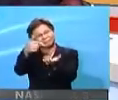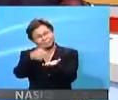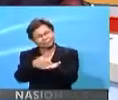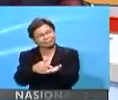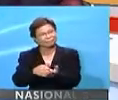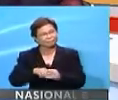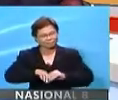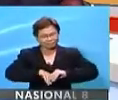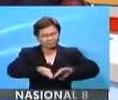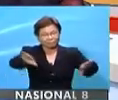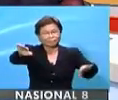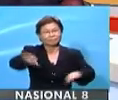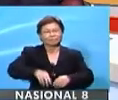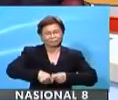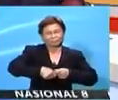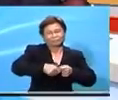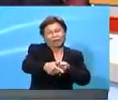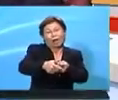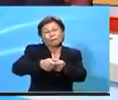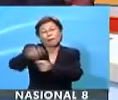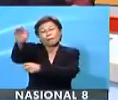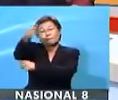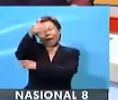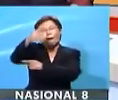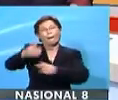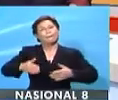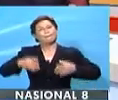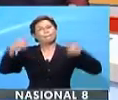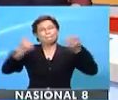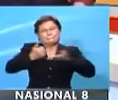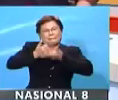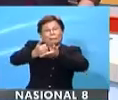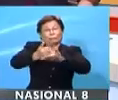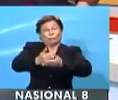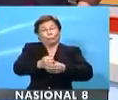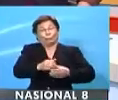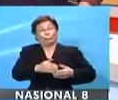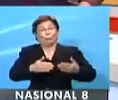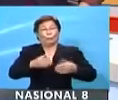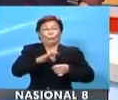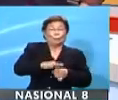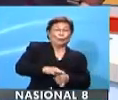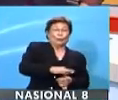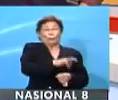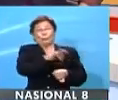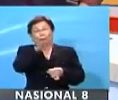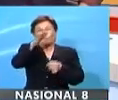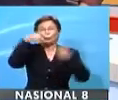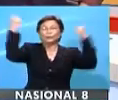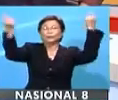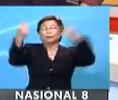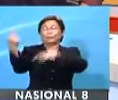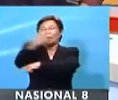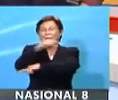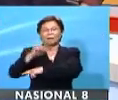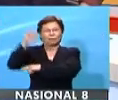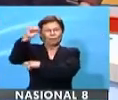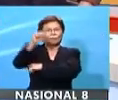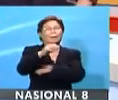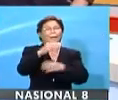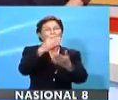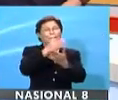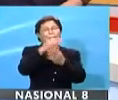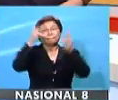Pengedaran Jalur Gemilang membantu menyemarakkan lagi sambutan Bulan Kebangsaan. Bertindak proaktif, UMNO bahagian Kuala Krau,